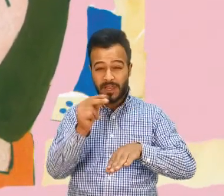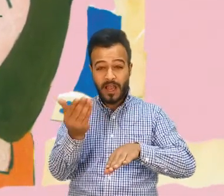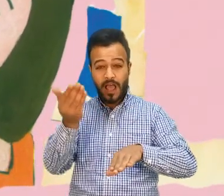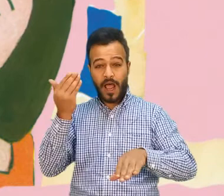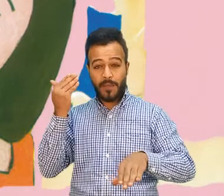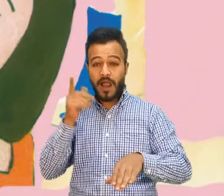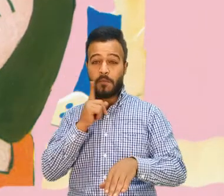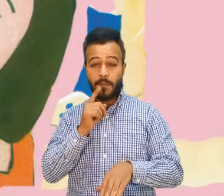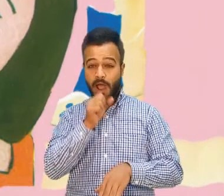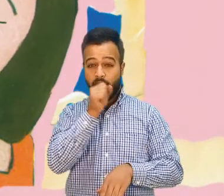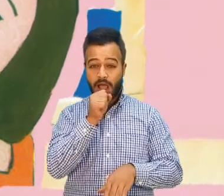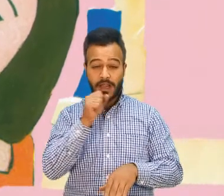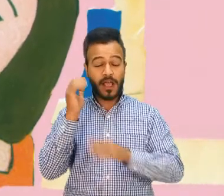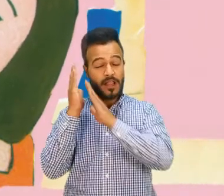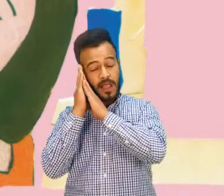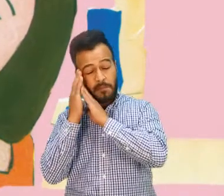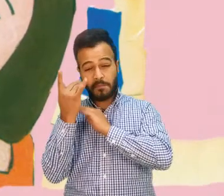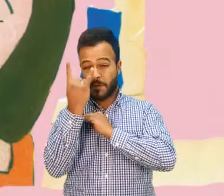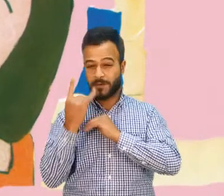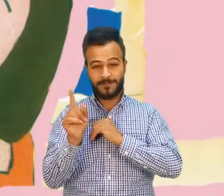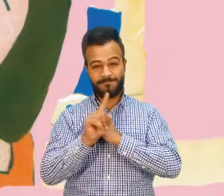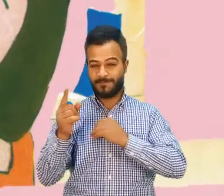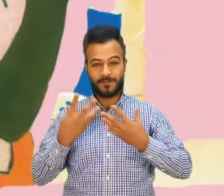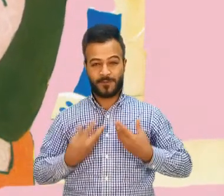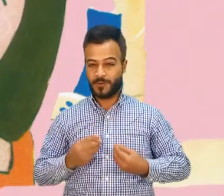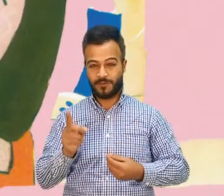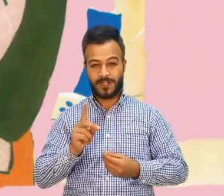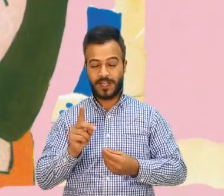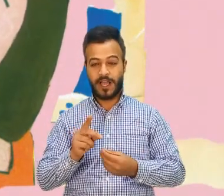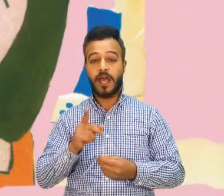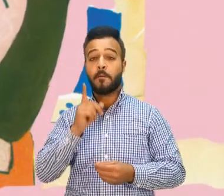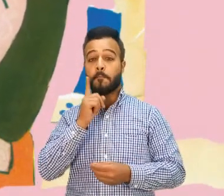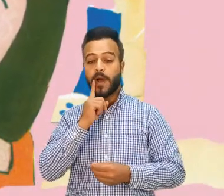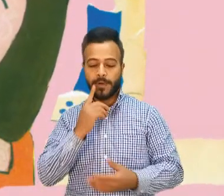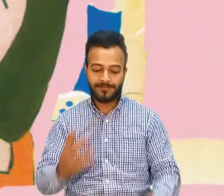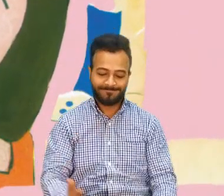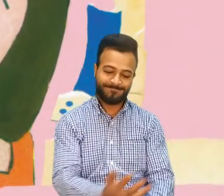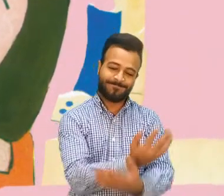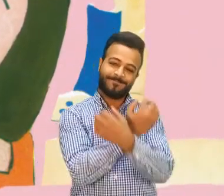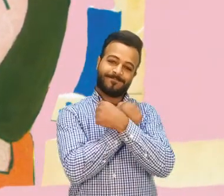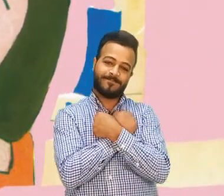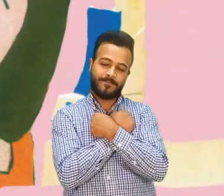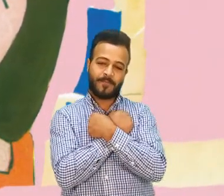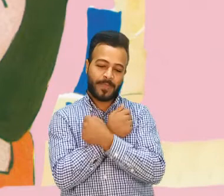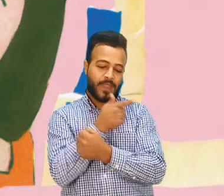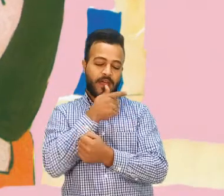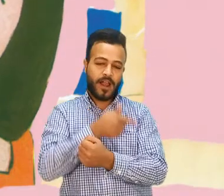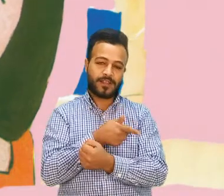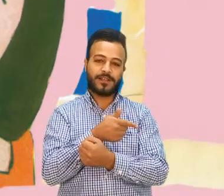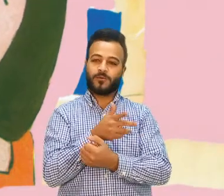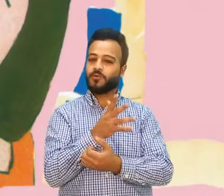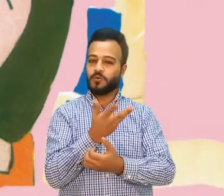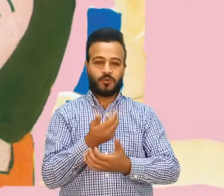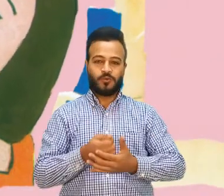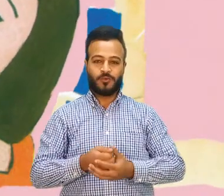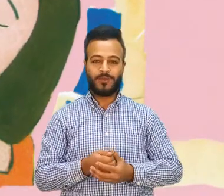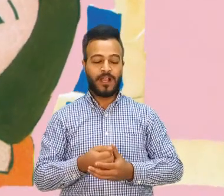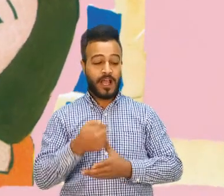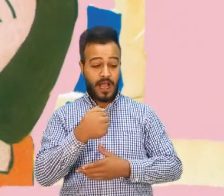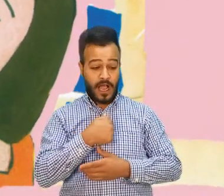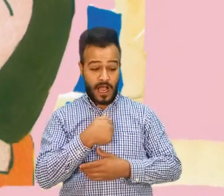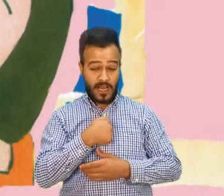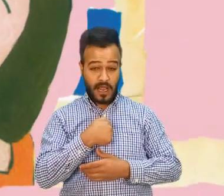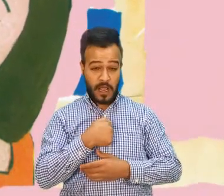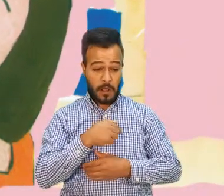أن غنت لها أمها أغنيتها، فضمتها إلى حضنها قائلة: أنا